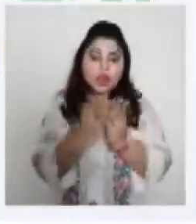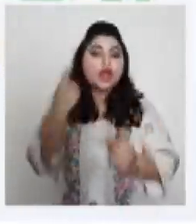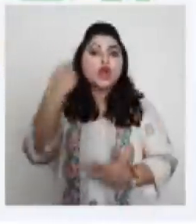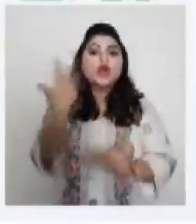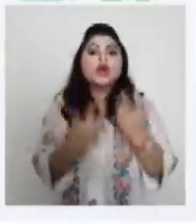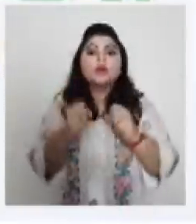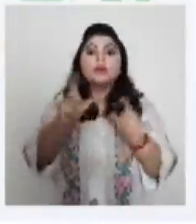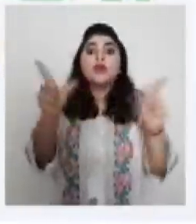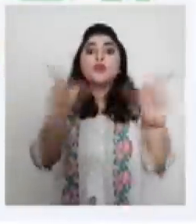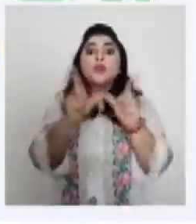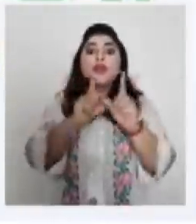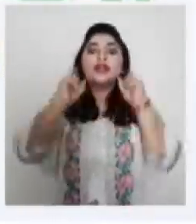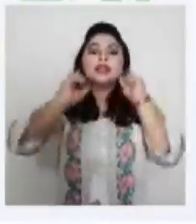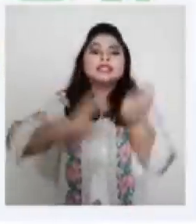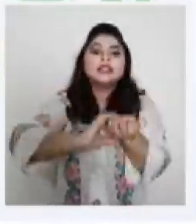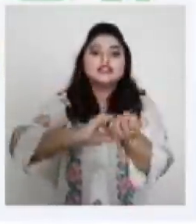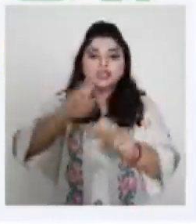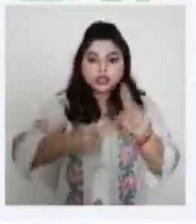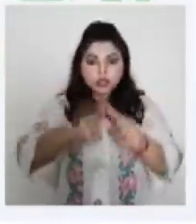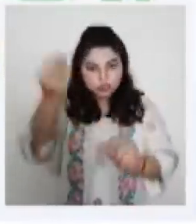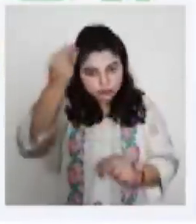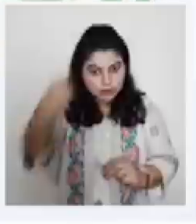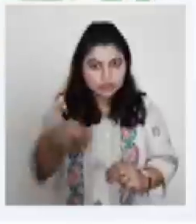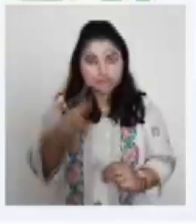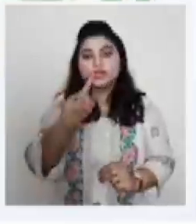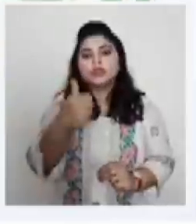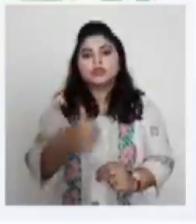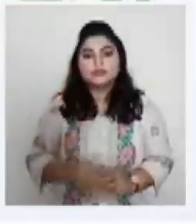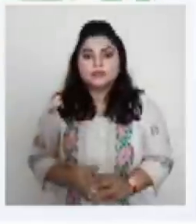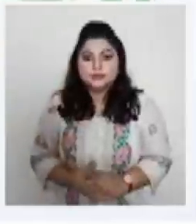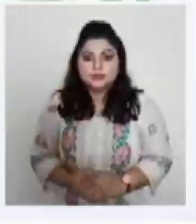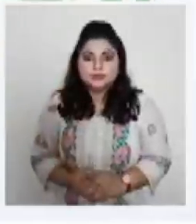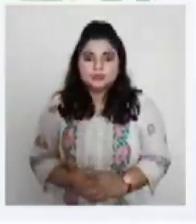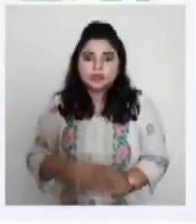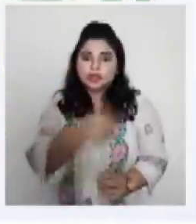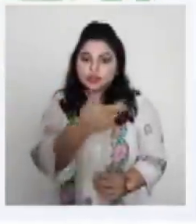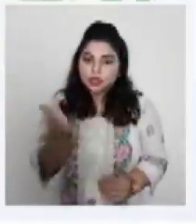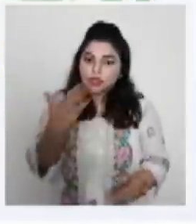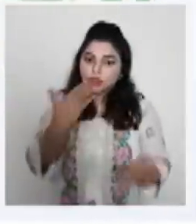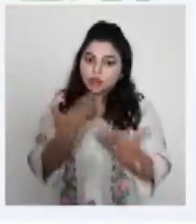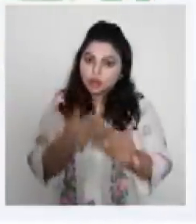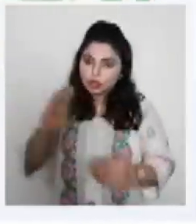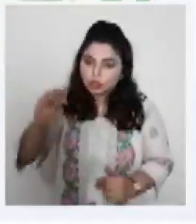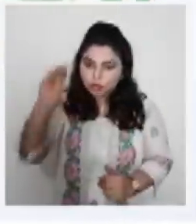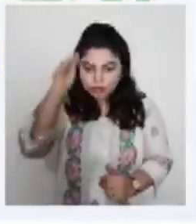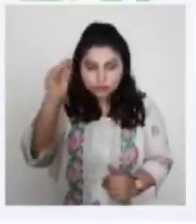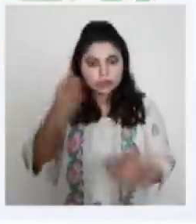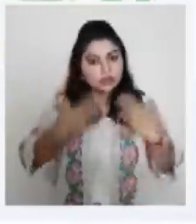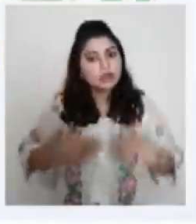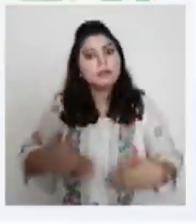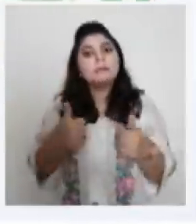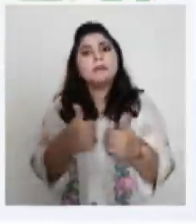৪,৪৪,২৯০ জন। দক্ষিণ এশিয়া পরিস্থিতি এবং বিশ্ব পরিস্থিতি সূত্র সিচুয়েশন রিপোর্ট, বিশ্ব স্বাস্থ্য সংস্থা, ১৭ জুন ২০২০।